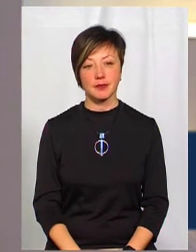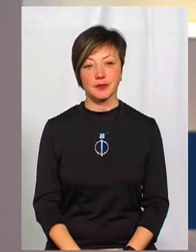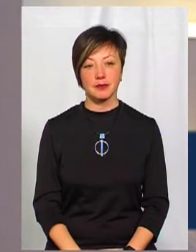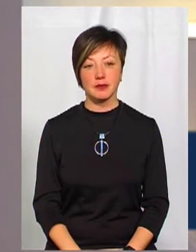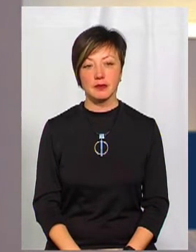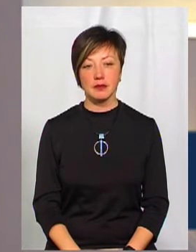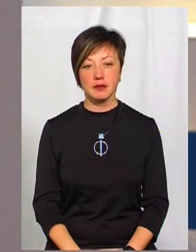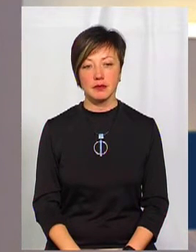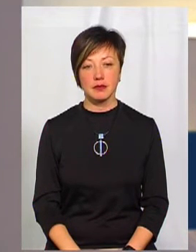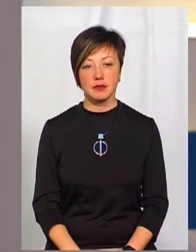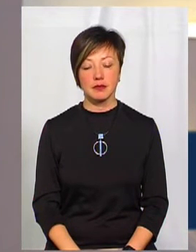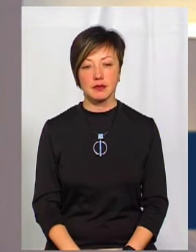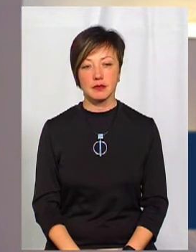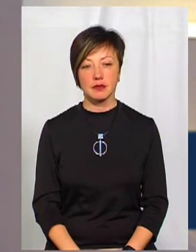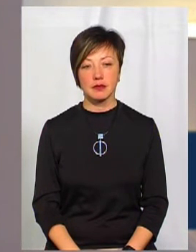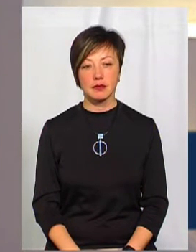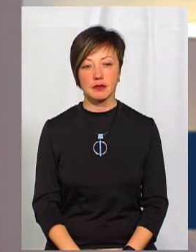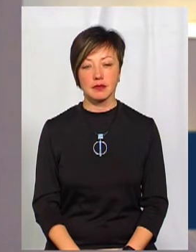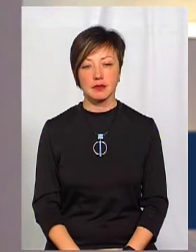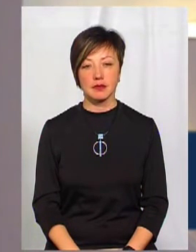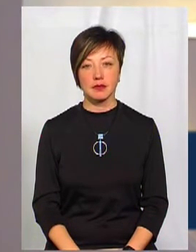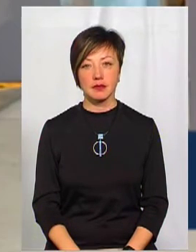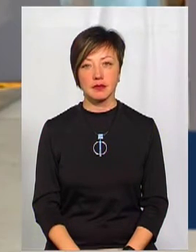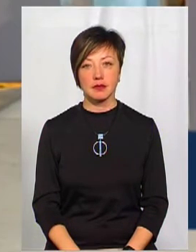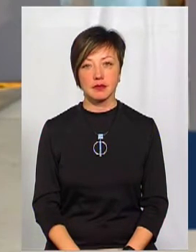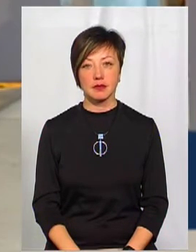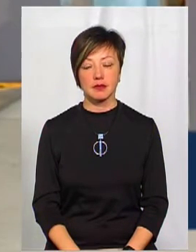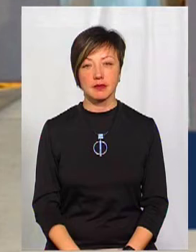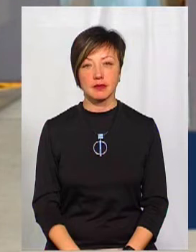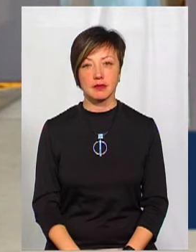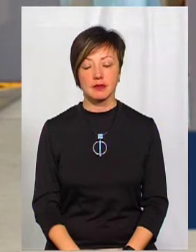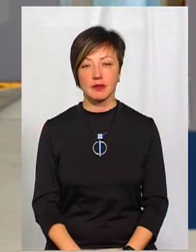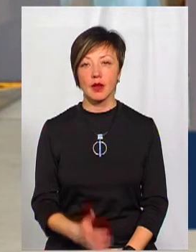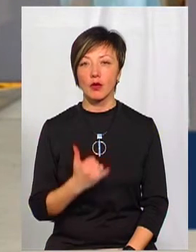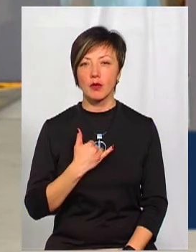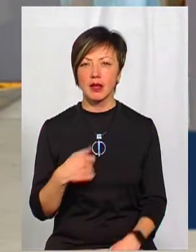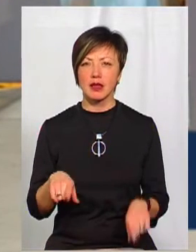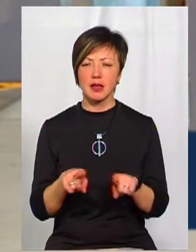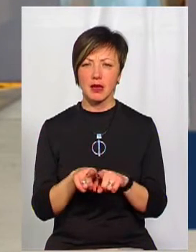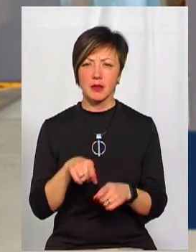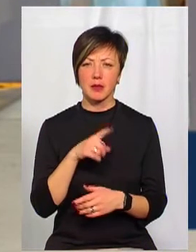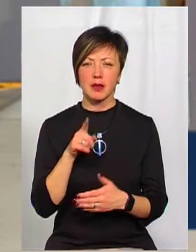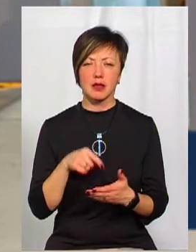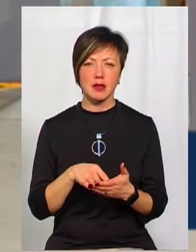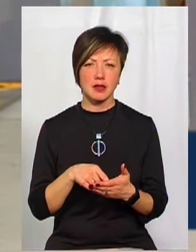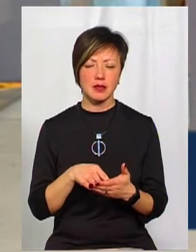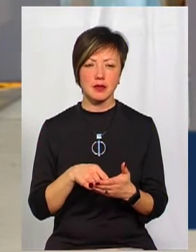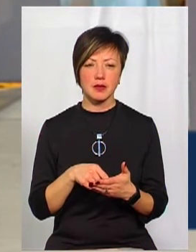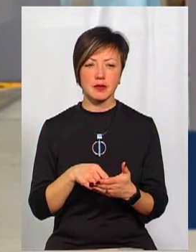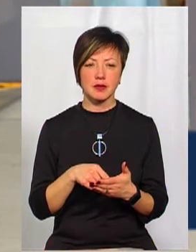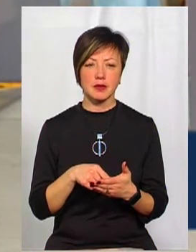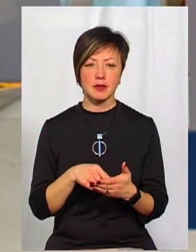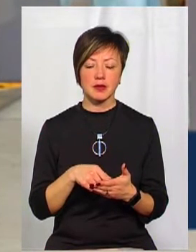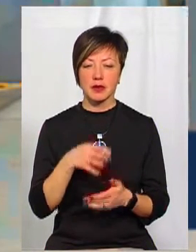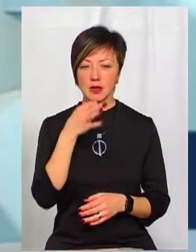Добрий вечір. Добрий вечір. Ставте питання. У мене таке питання. Старосердійний Михайло.